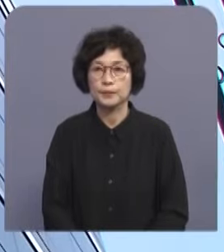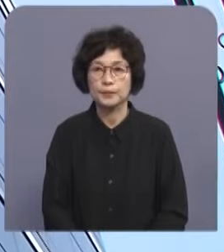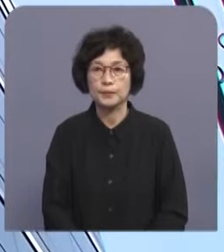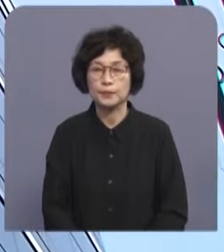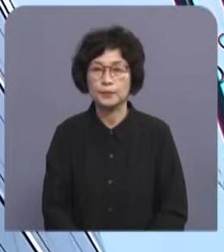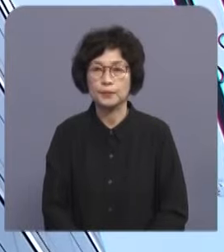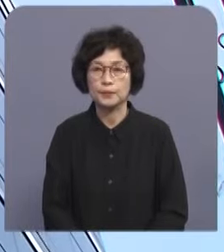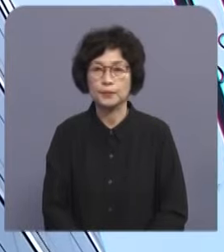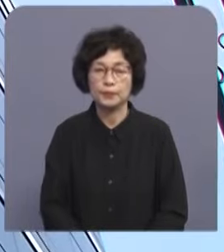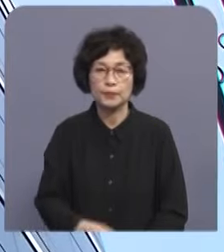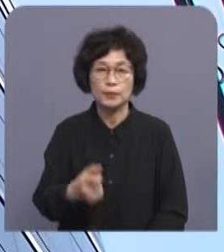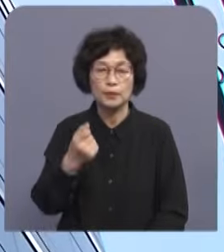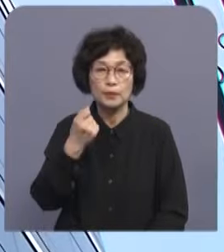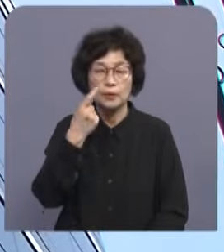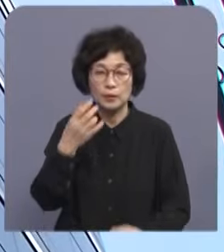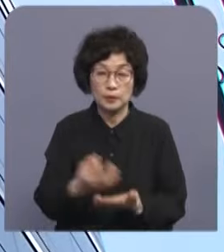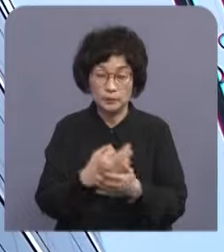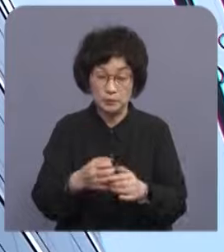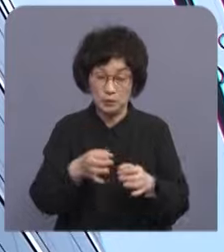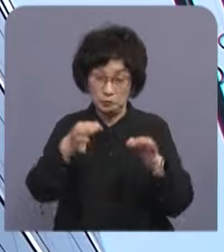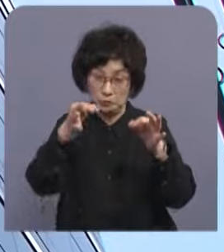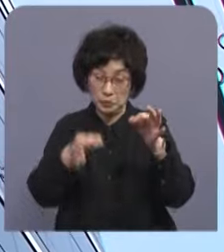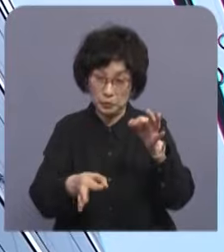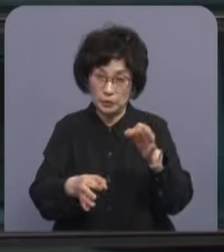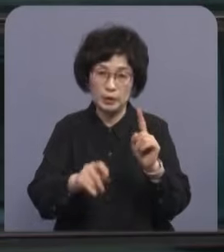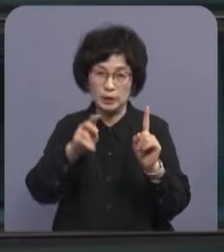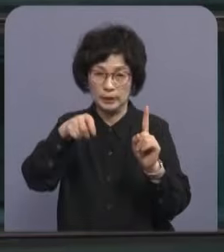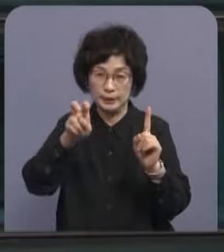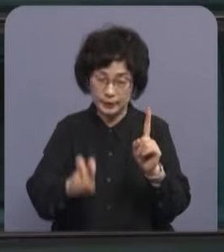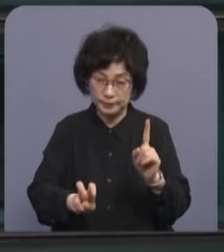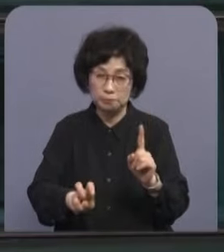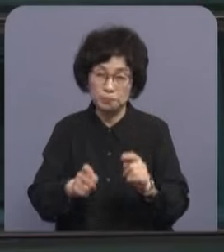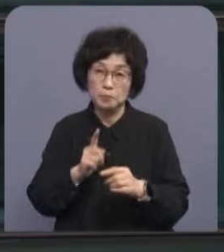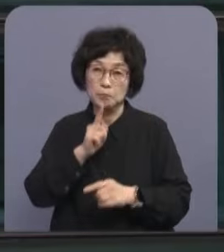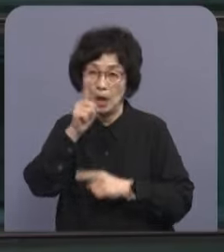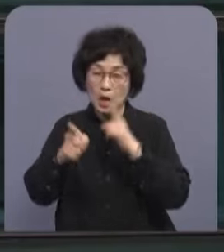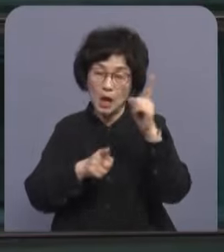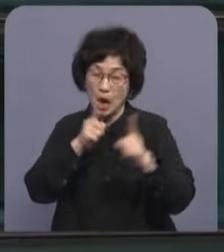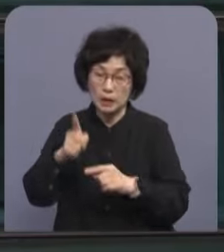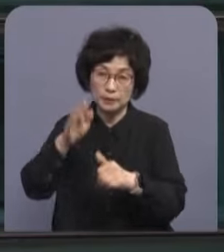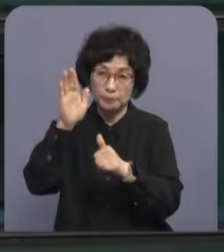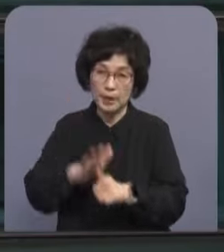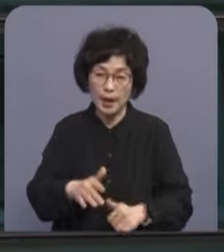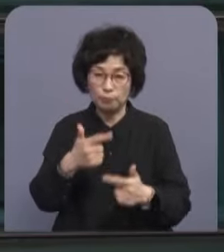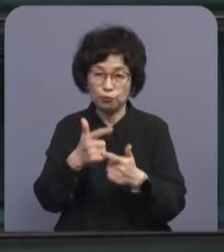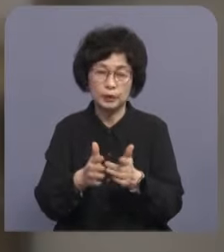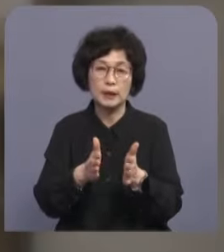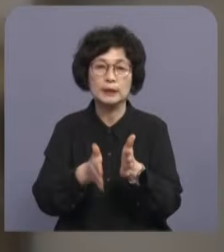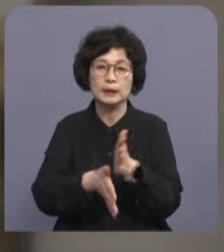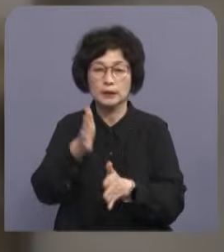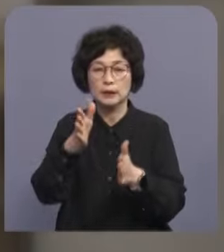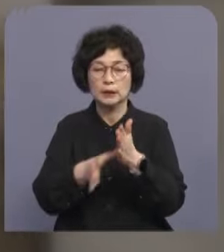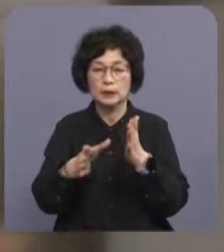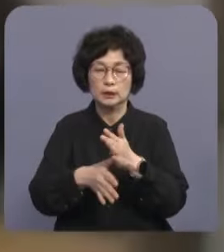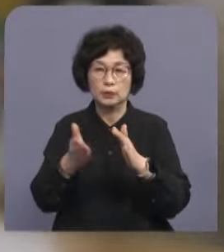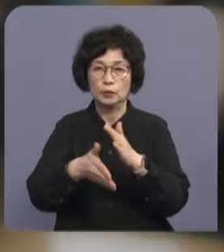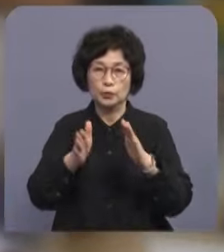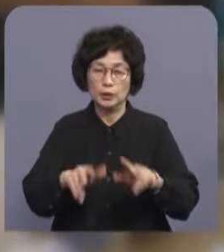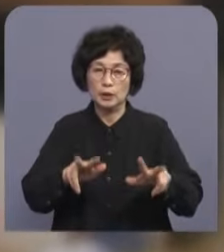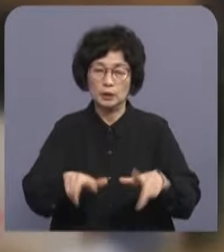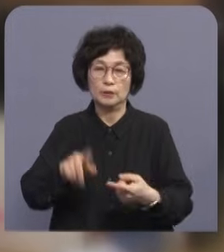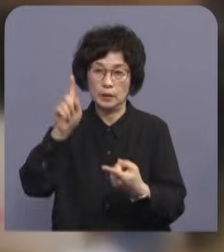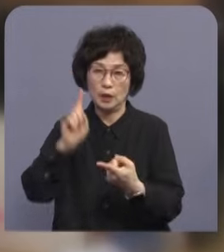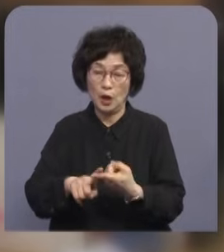기자입니다 임금피크제 소송에서 심의 이어 항소심에서도 소한 부산시설공단 방대로